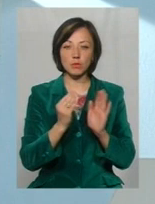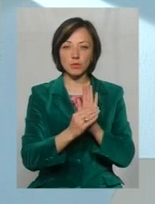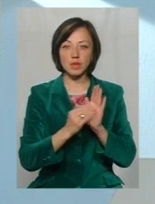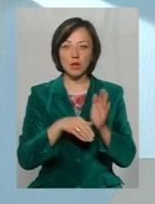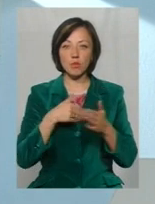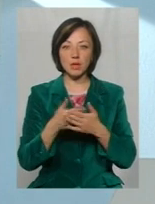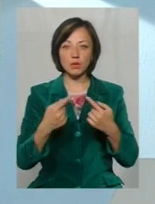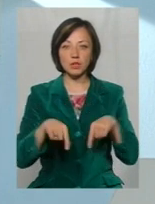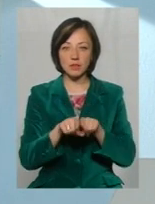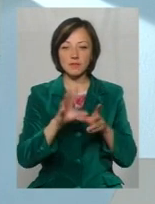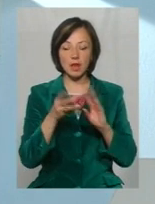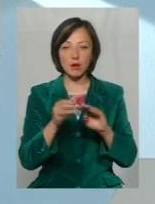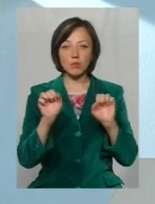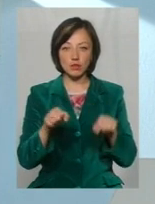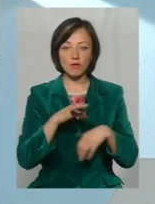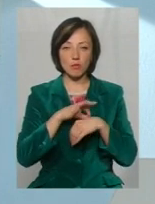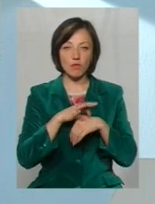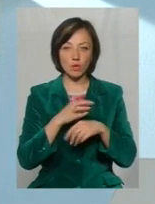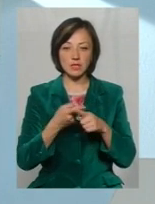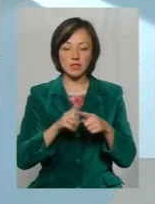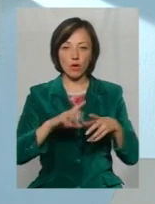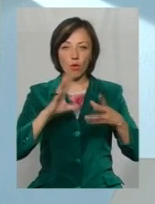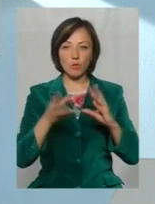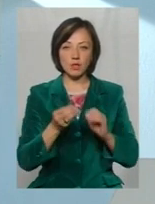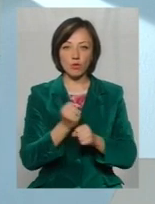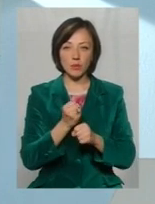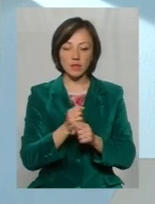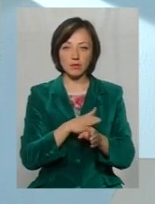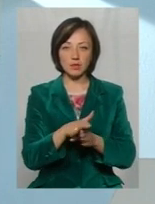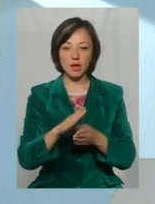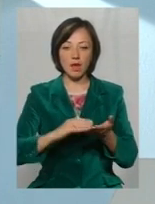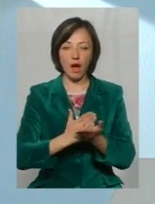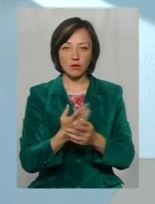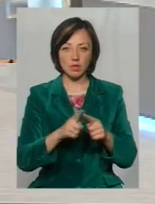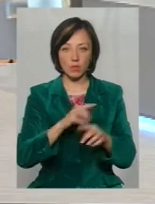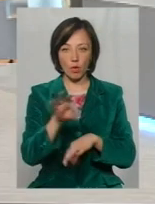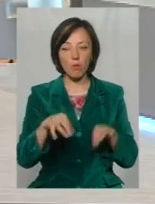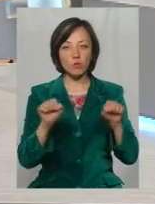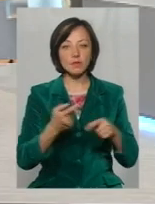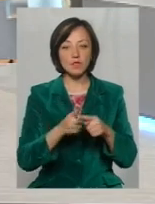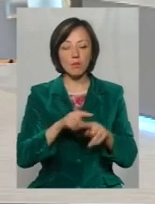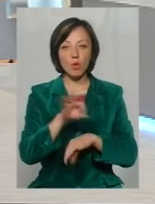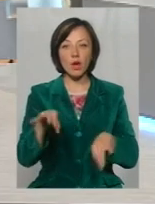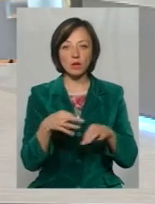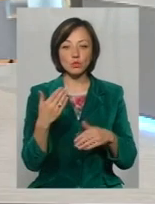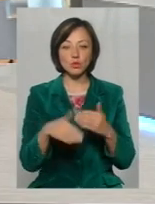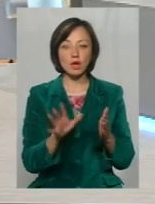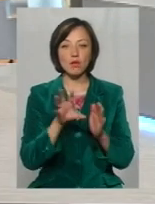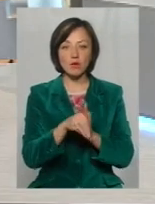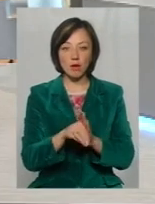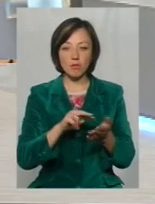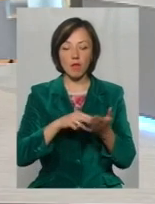громадська організація, взагалі можливо проводити такий обсяг робіт, реалізувати якісно цей проект. Можливо, цей проект вже є у